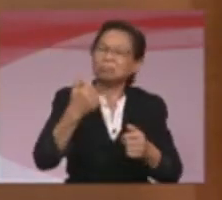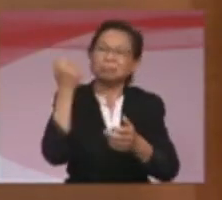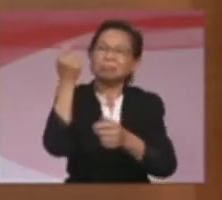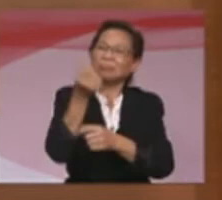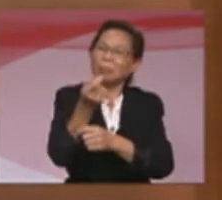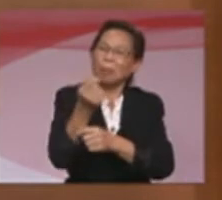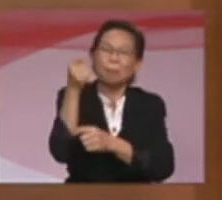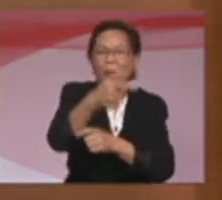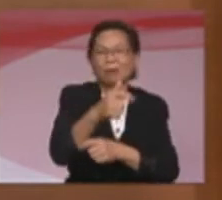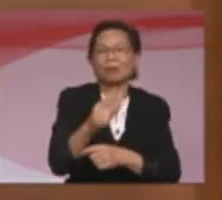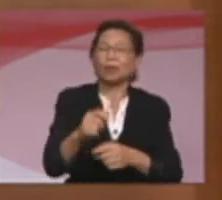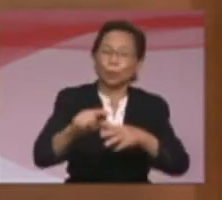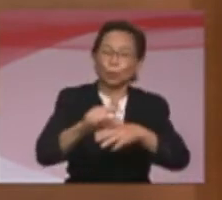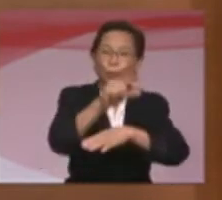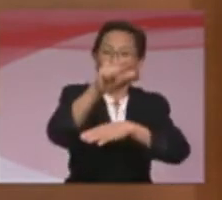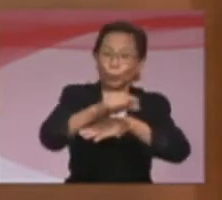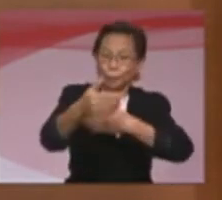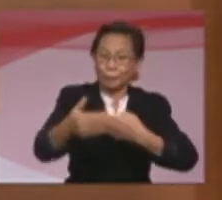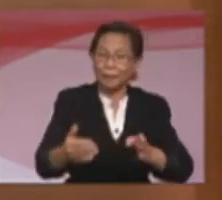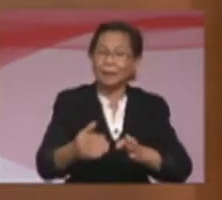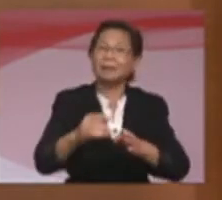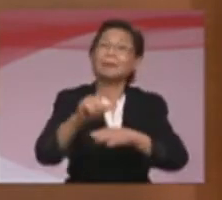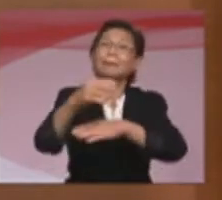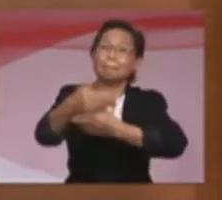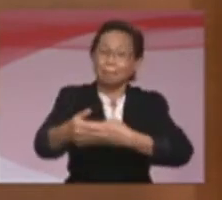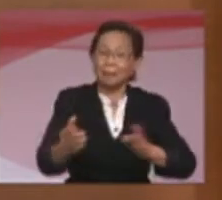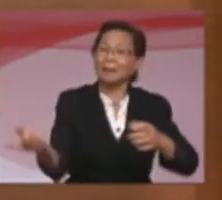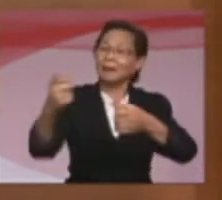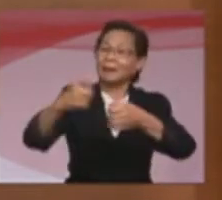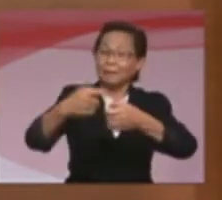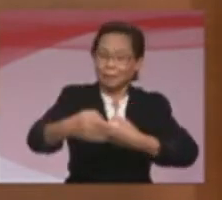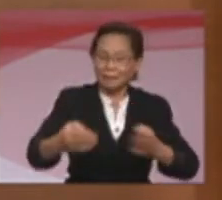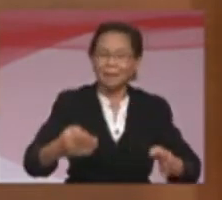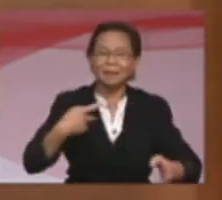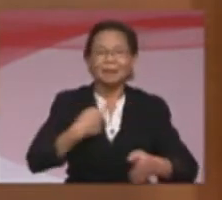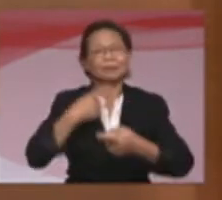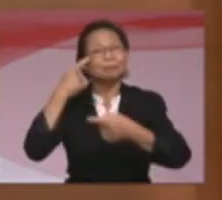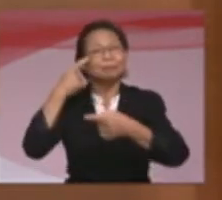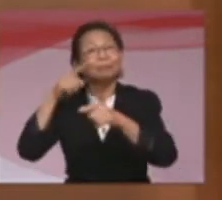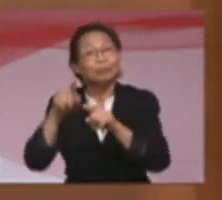penggunaan bilik, ya, kita bersetuju